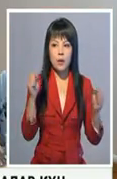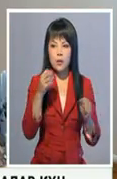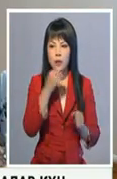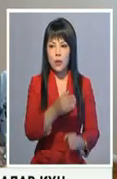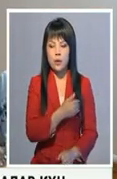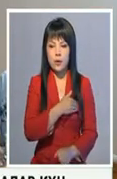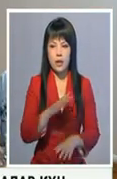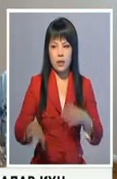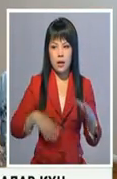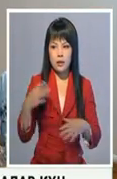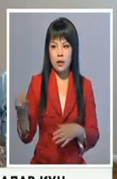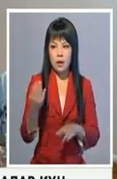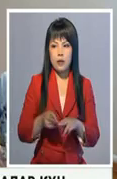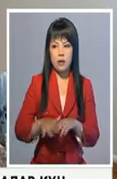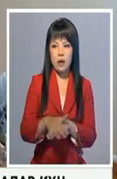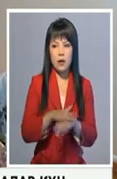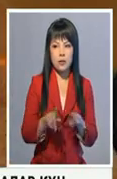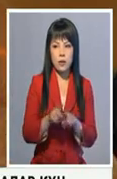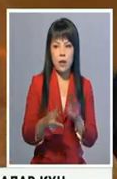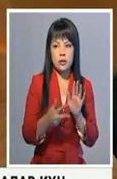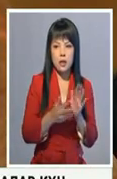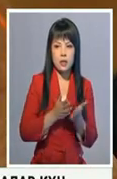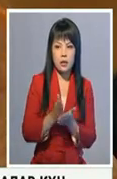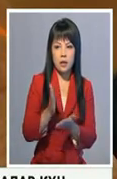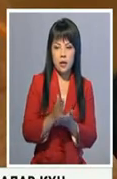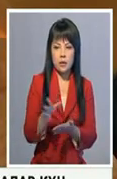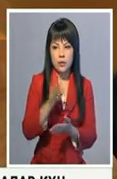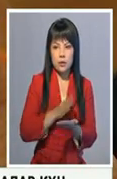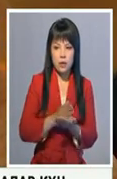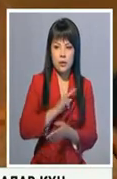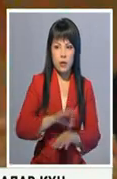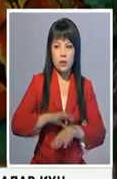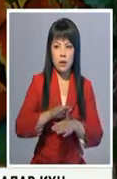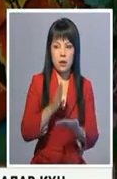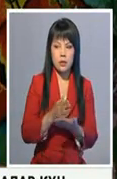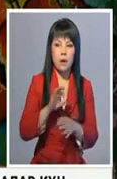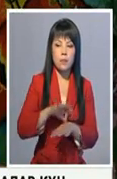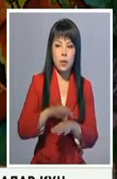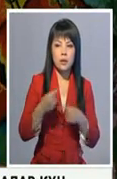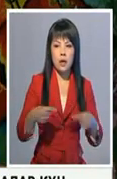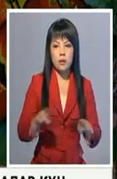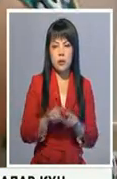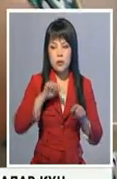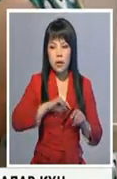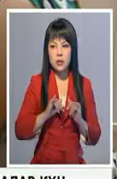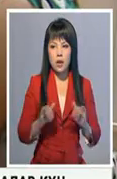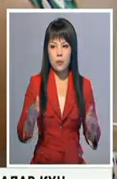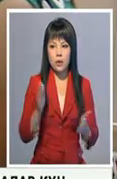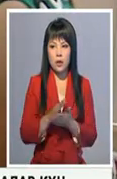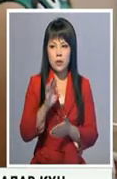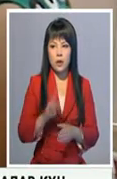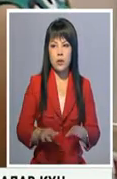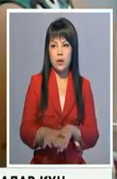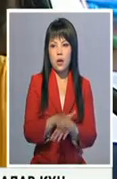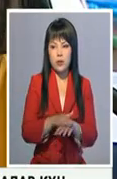келеді. Мамандар жарымжан жандарға 8 сала бойынша қызмет көрсетеді. Әсіресе мұнда науқастардың жеке даму деңгейін арттырып, әлеуметтік